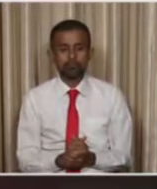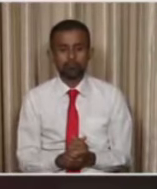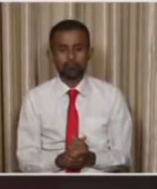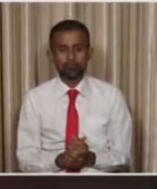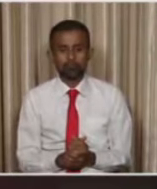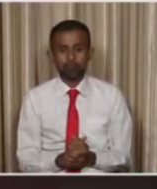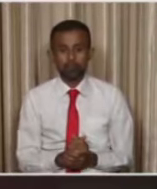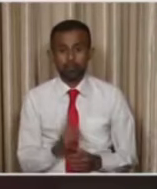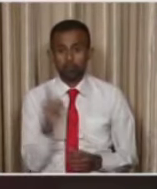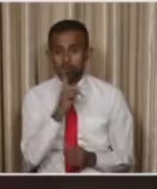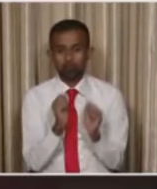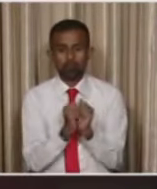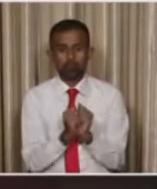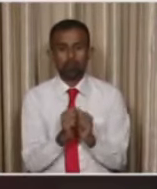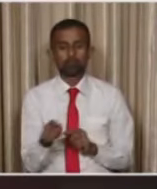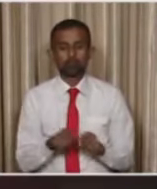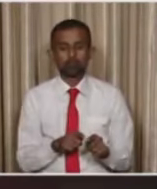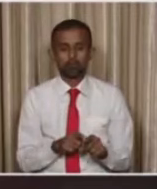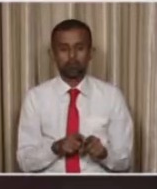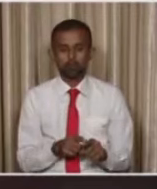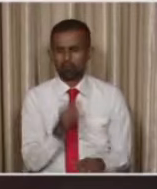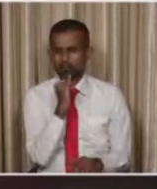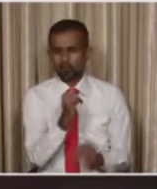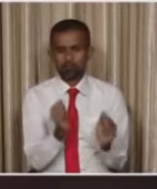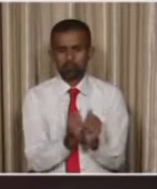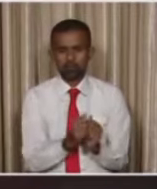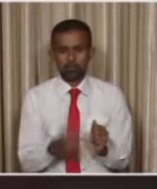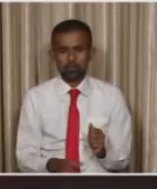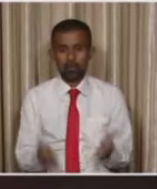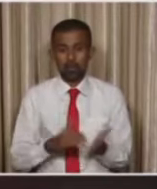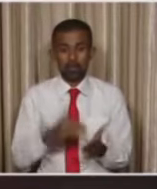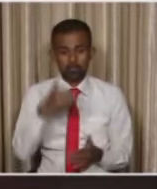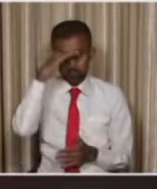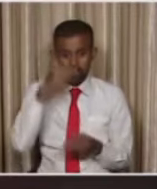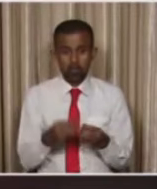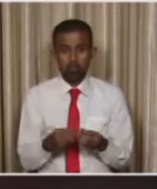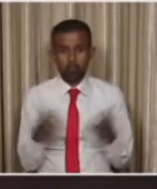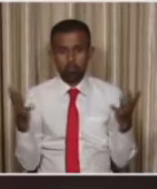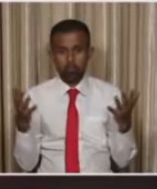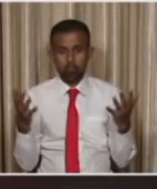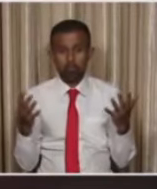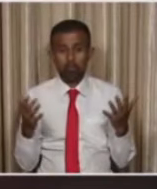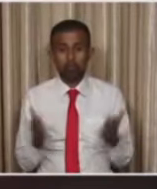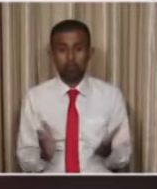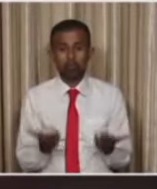ඒ නිසා අපි කරන පලනිමි කාරයක ඒවගේම මේ තුප්පහි වැඩ කරලා ආය පාස්කු ප්‍රහාර මේ එලියට අරගෙන